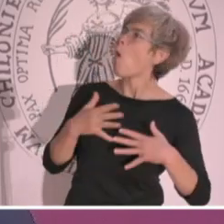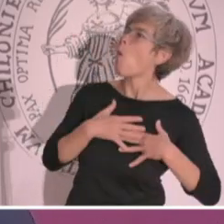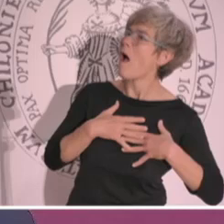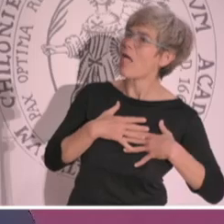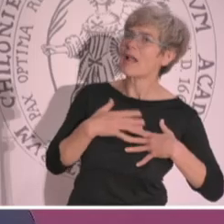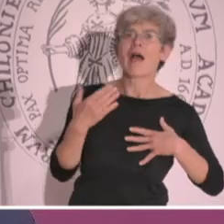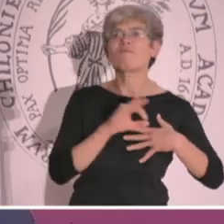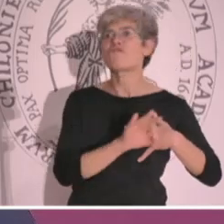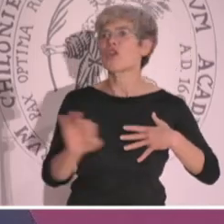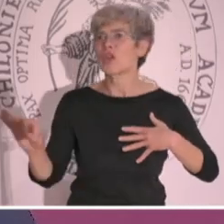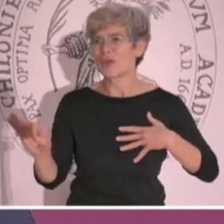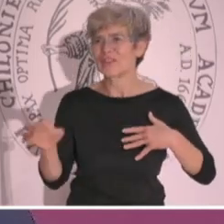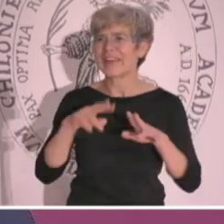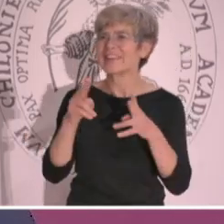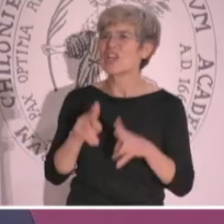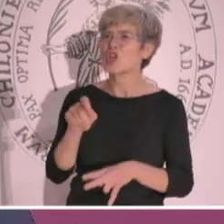international students.